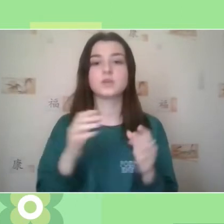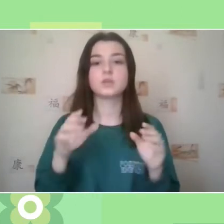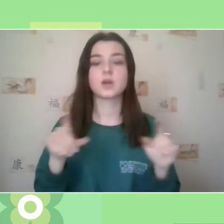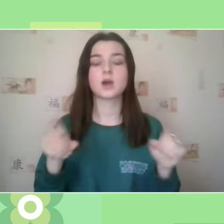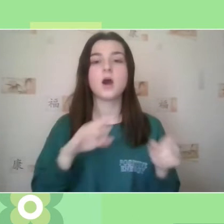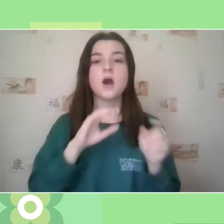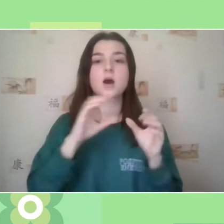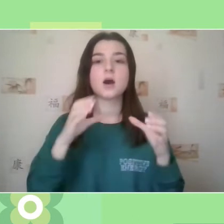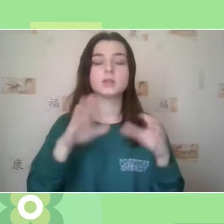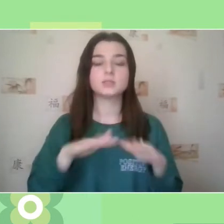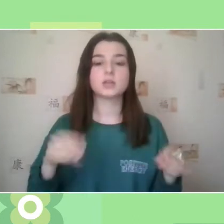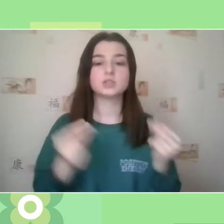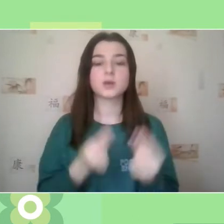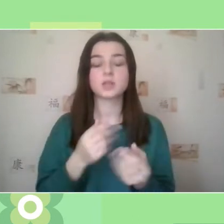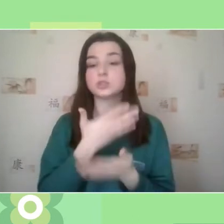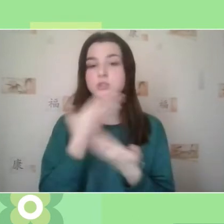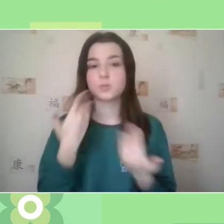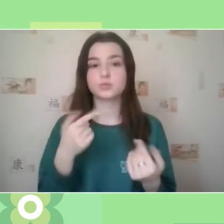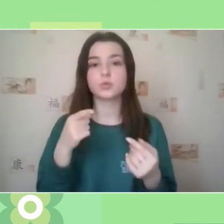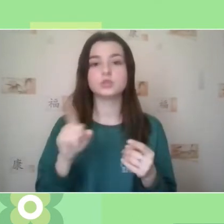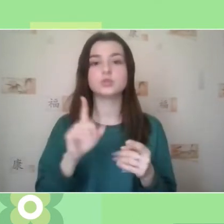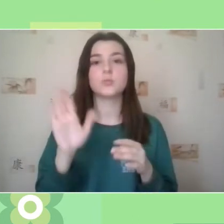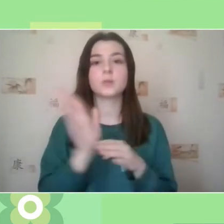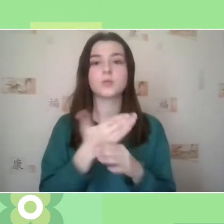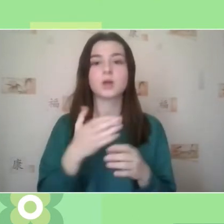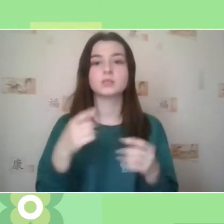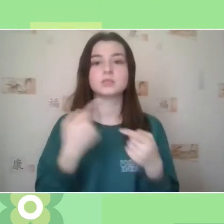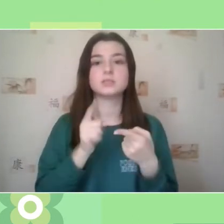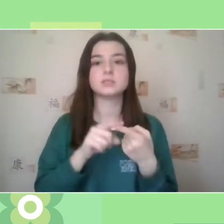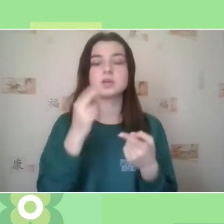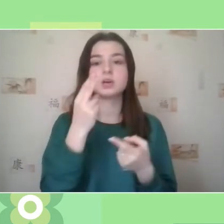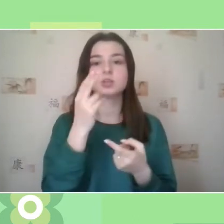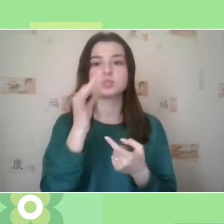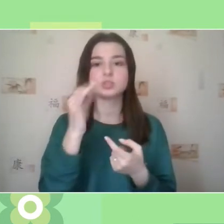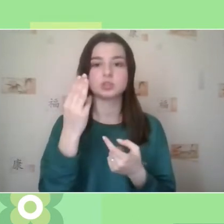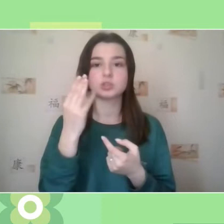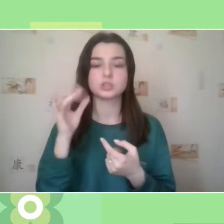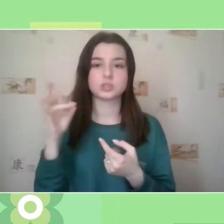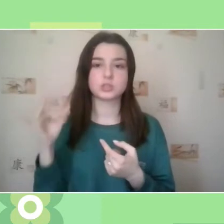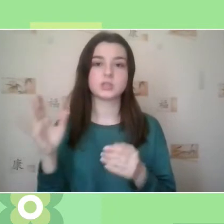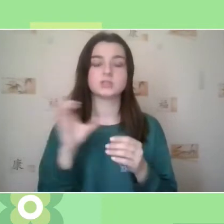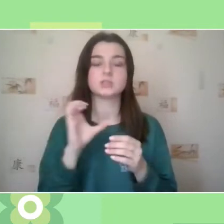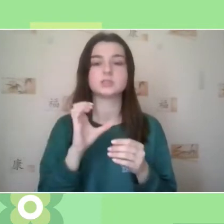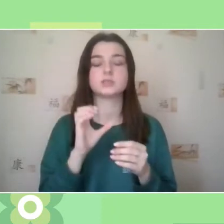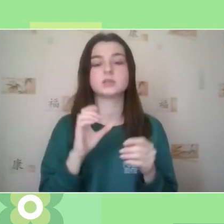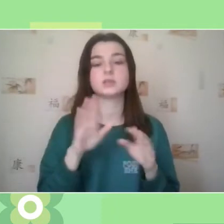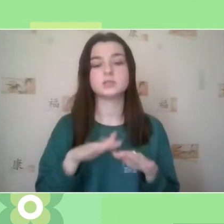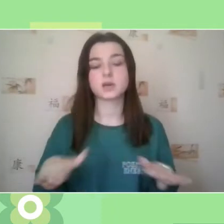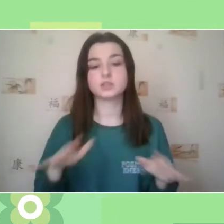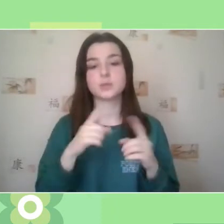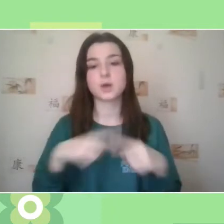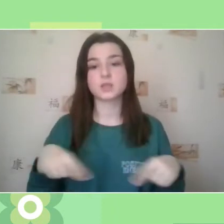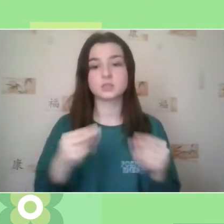робота стосовно того, щоб прибирати ці шини з дитячих майданчиків, тоді ми розуміли, що іншого